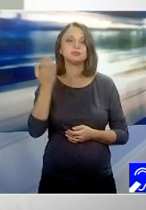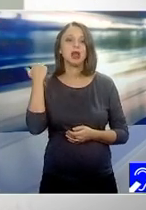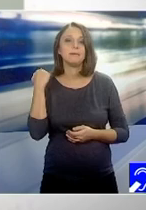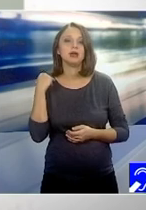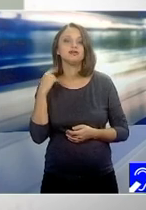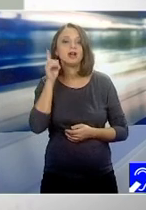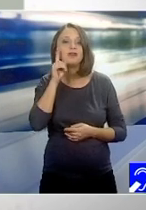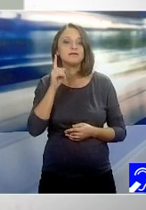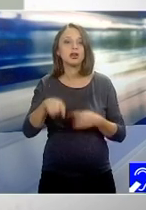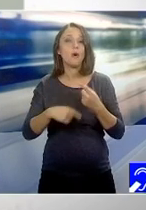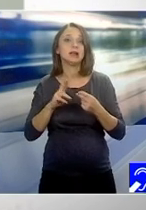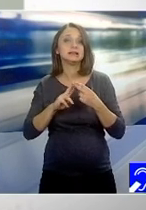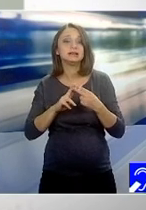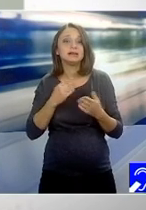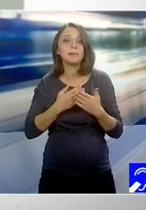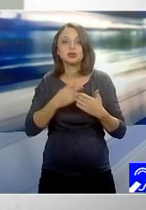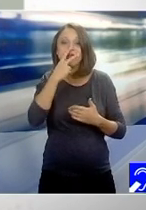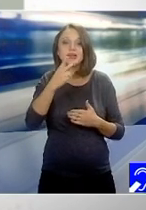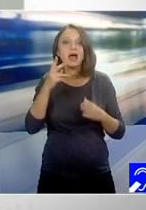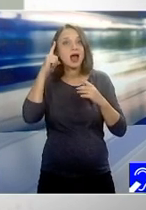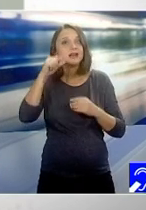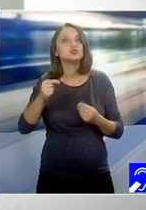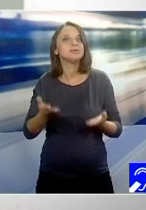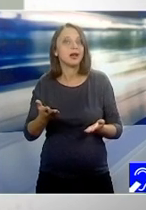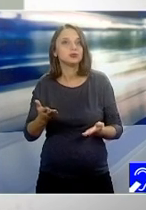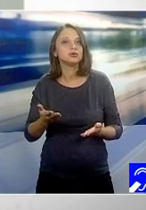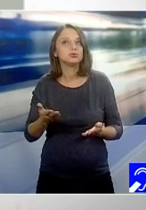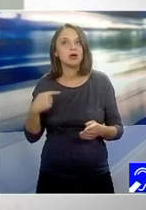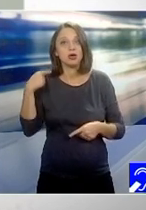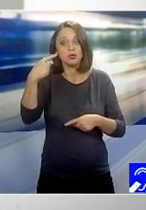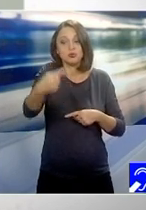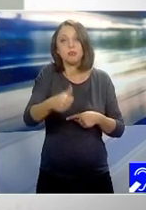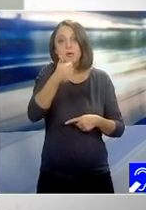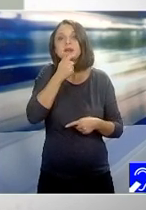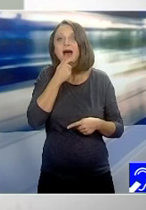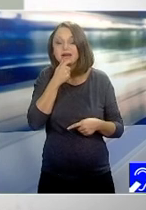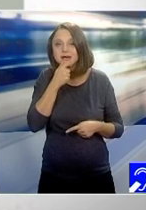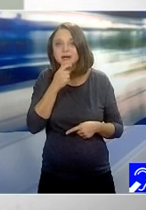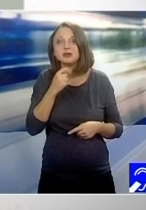altă întâlnire pentru a vedea rezultatele acestui radar.